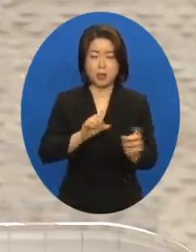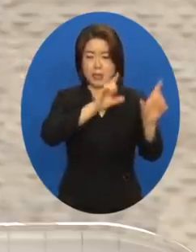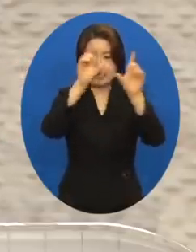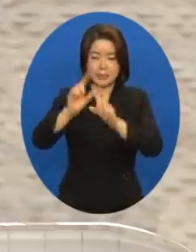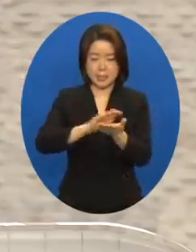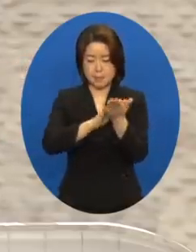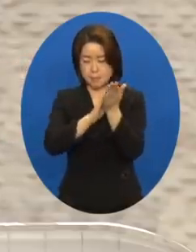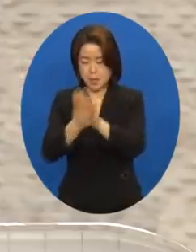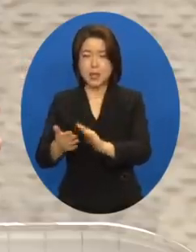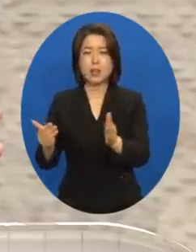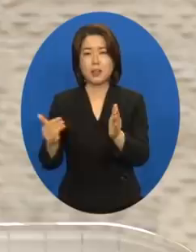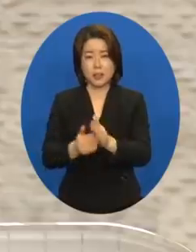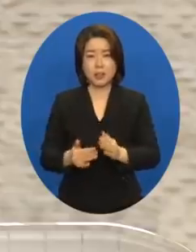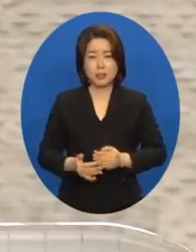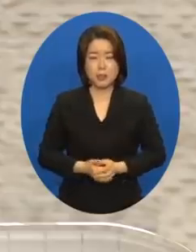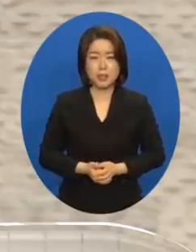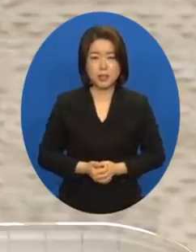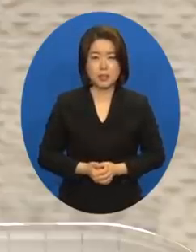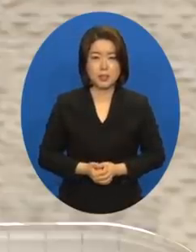거예요